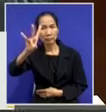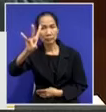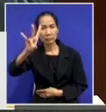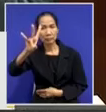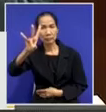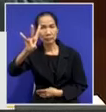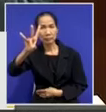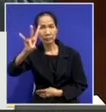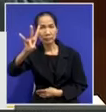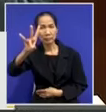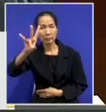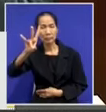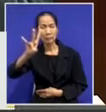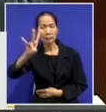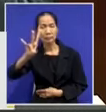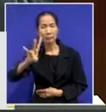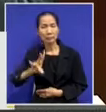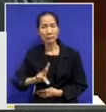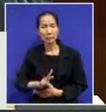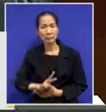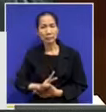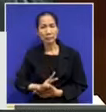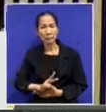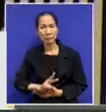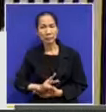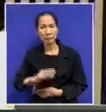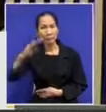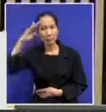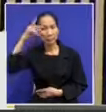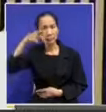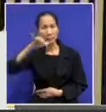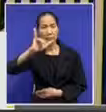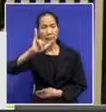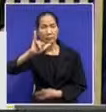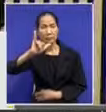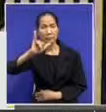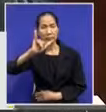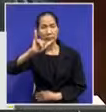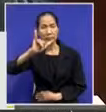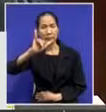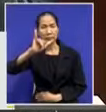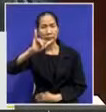ายสุรเดชจิระทิติเจริญ พลเอกประยุทธ์จันทร์โอชาครับ